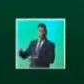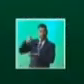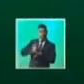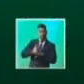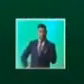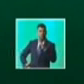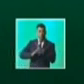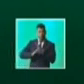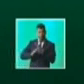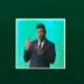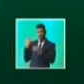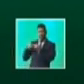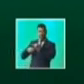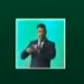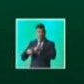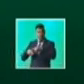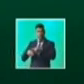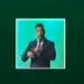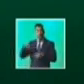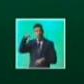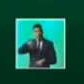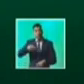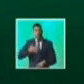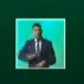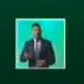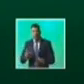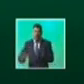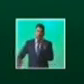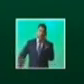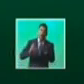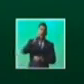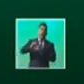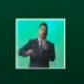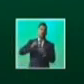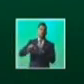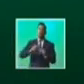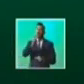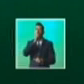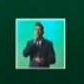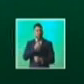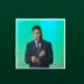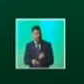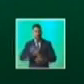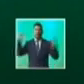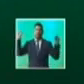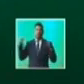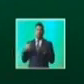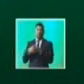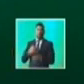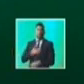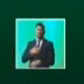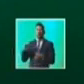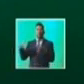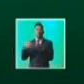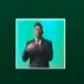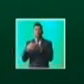αποτέλεσμα. Κάποιο κόμμα θα είναι πρώτο, κάποιο δεύτερο, κάποιο τρίτο, κάποιο τέταρτο. Αλλά τα τρία πρώτα μας ενδιαφέρουν, γιατί είναι και αυτά που θα πάρουν τη διερευνητική